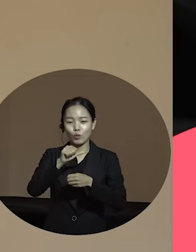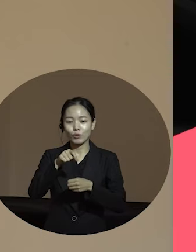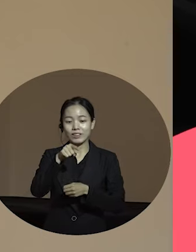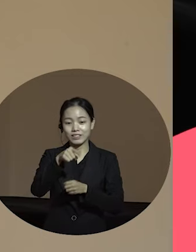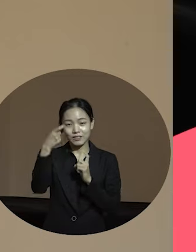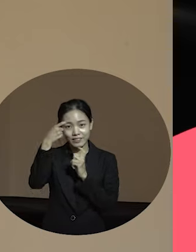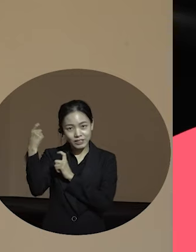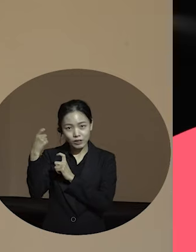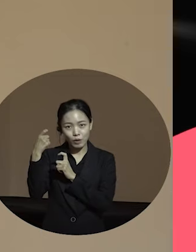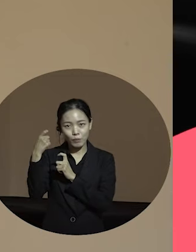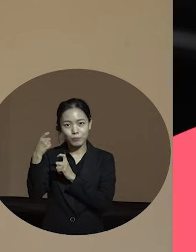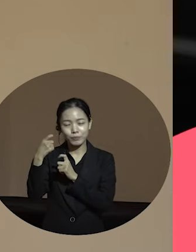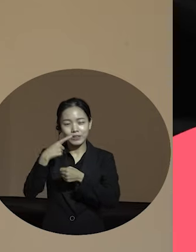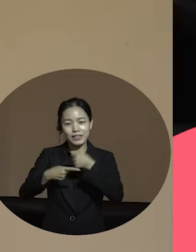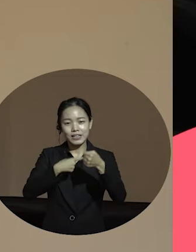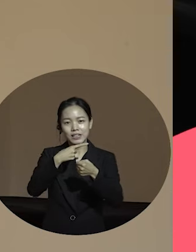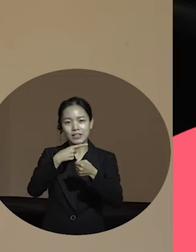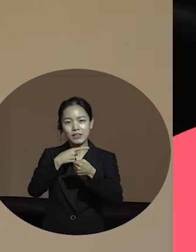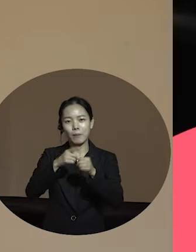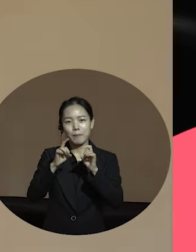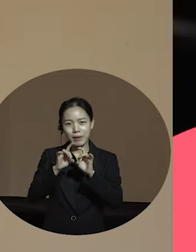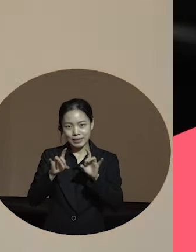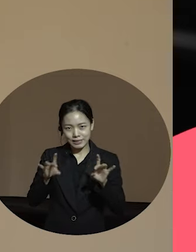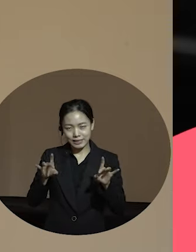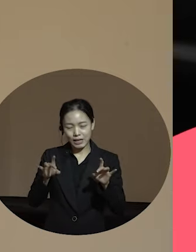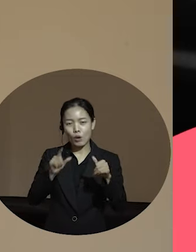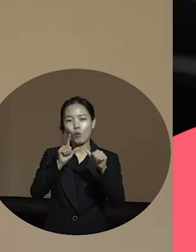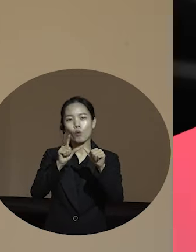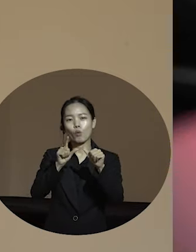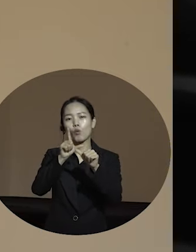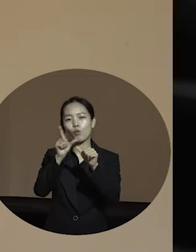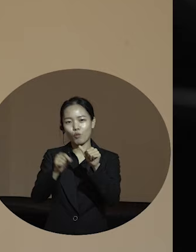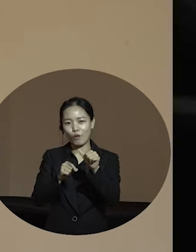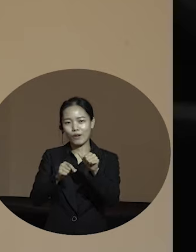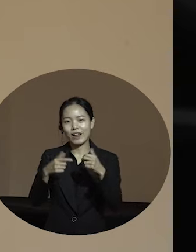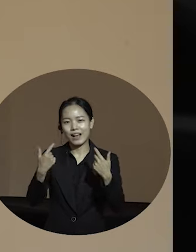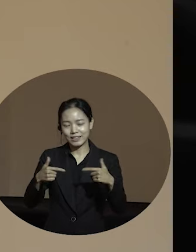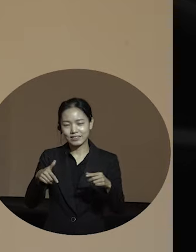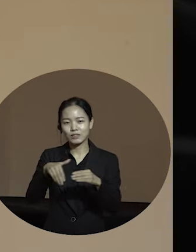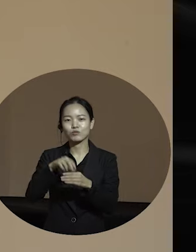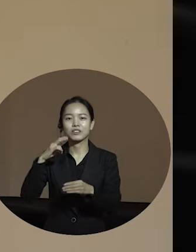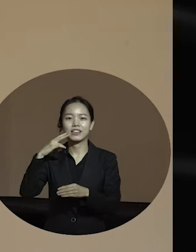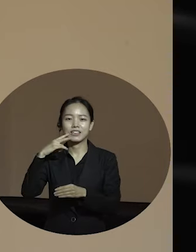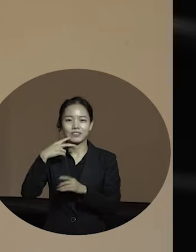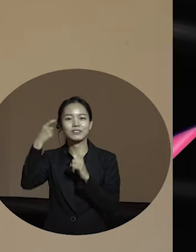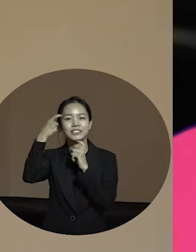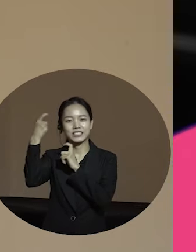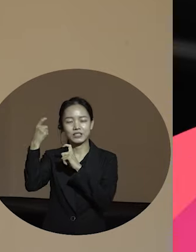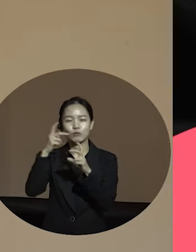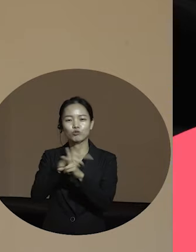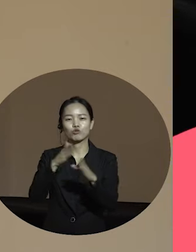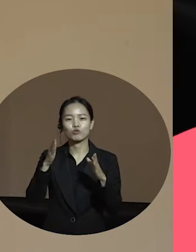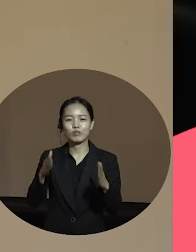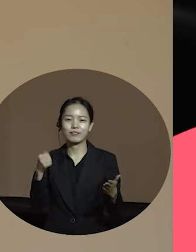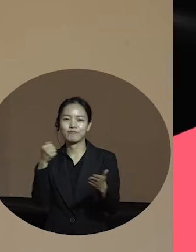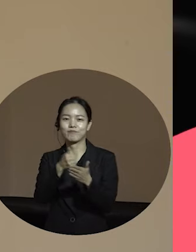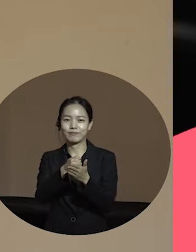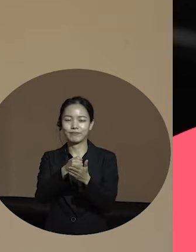주를 세계 문화예술교육주간으로 선포했습니다. 이후 대한민국이 주도한 서울